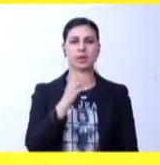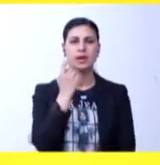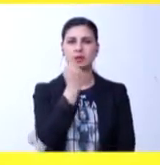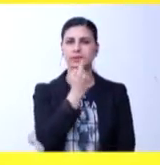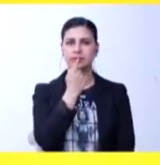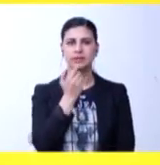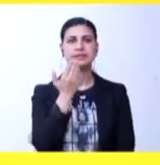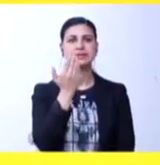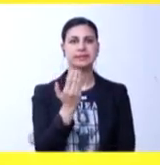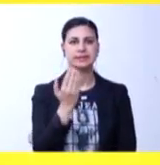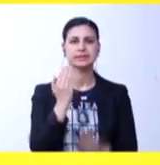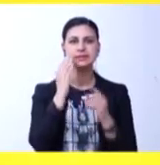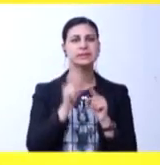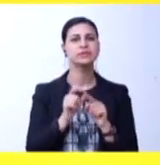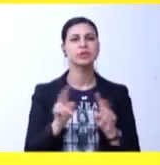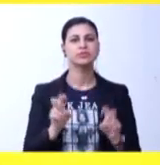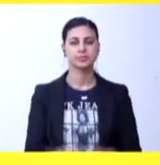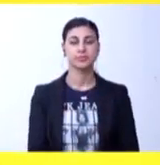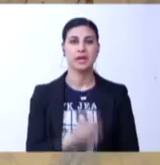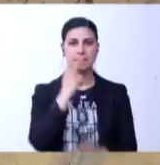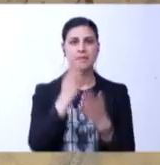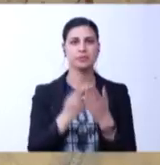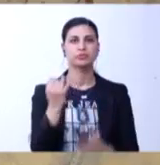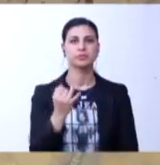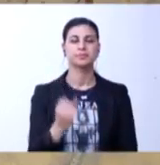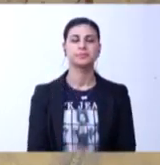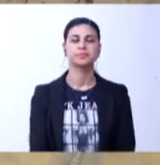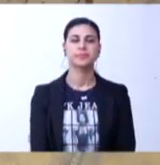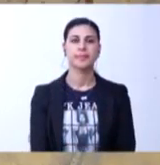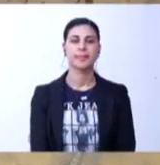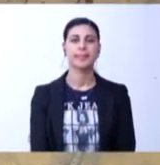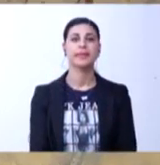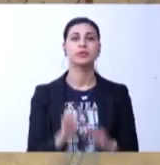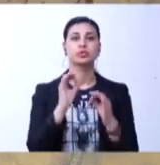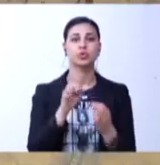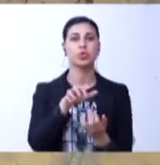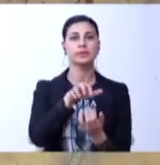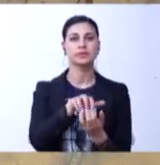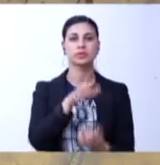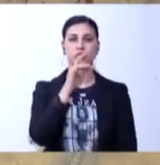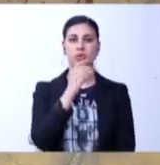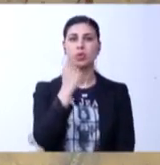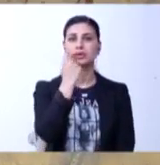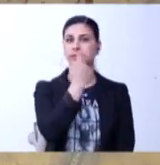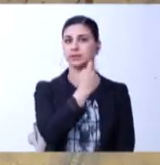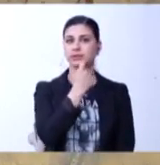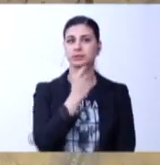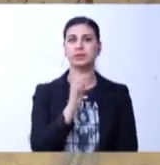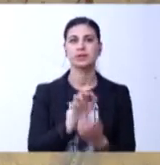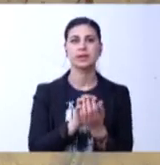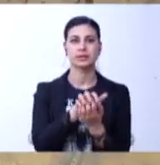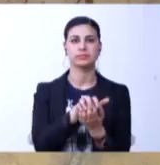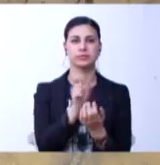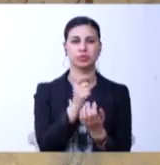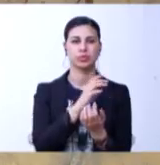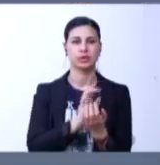და გვერდითი კბილები მე გასაგები რა იყოს. გვაჩვენეთ რას ნიშნავს? სწორი თანკბილვის დროს ზედა ყბა უნდა გადმოკბილავდეს ქვედა